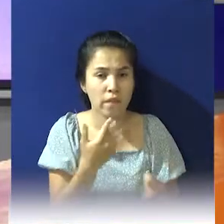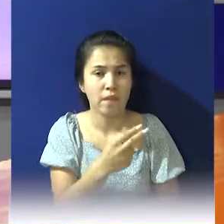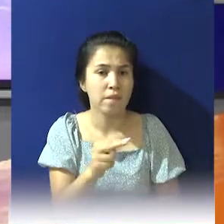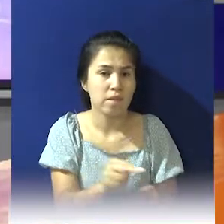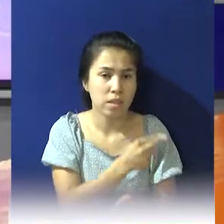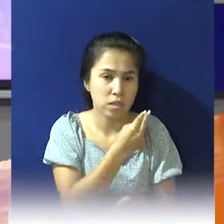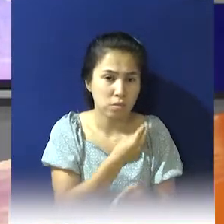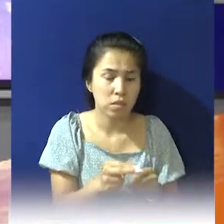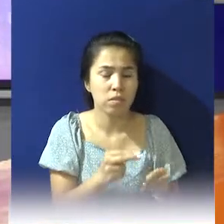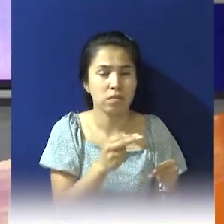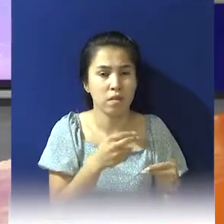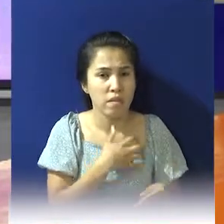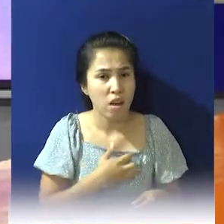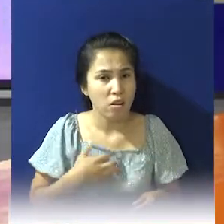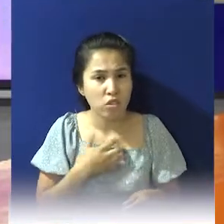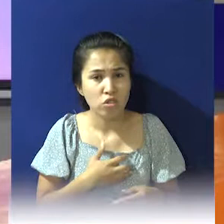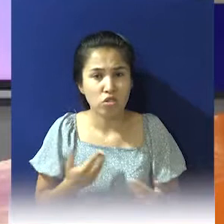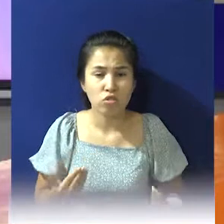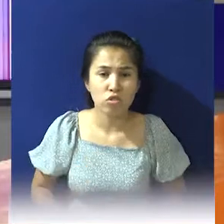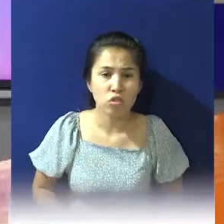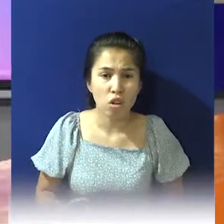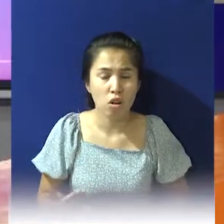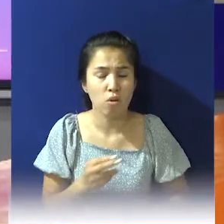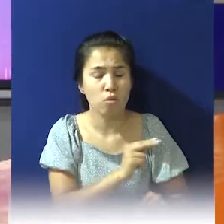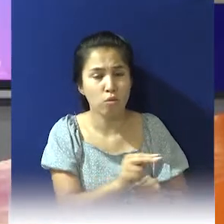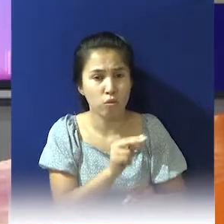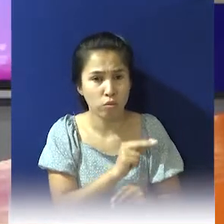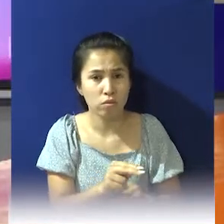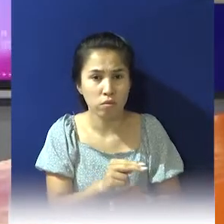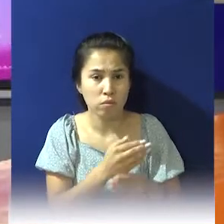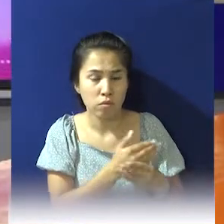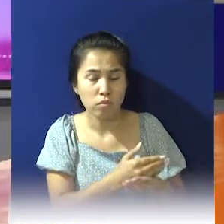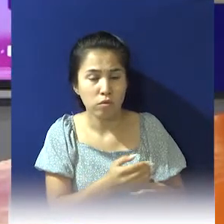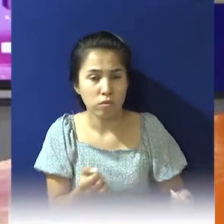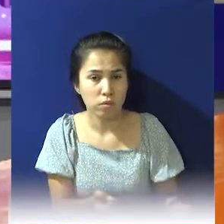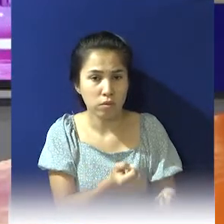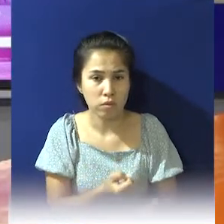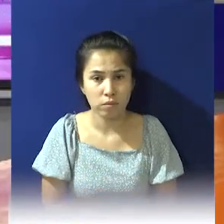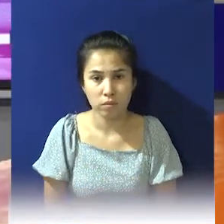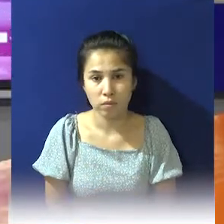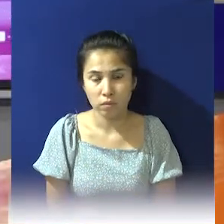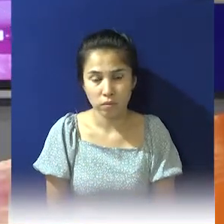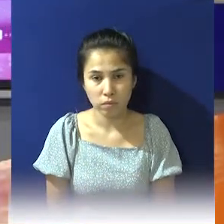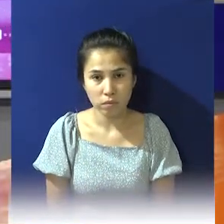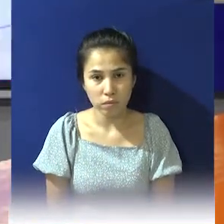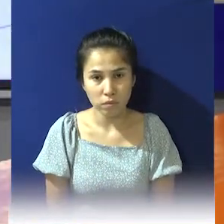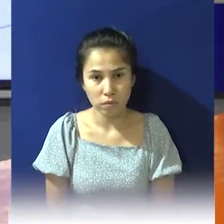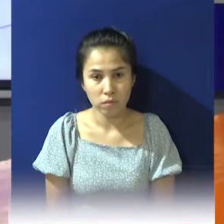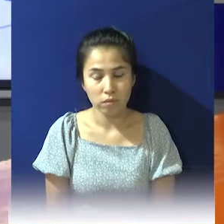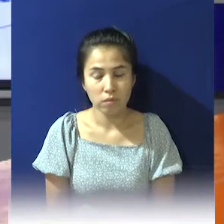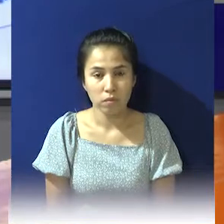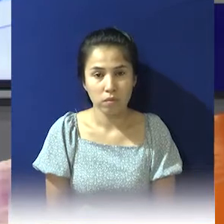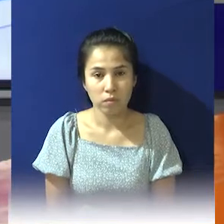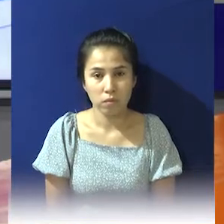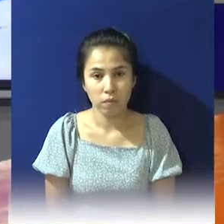поручил правительству регулировать и стабилизировать цены на продукты питания. В настоящее время цены на продукты питания значительно выросли. В